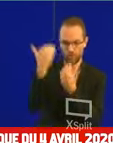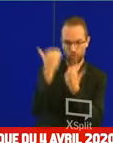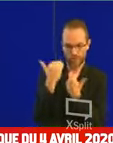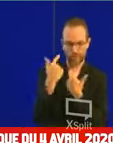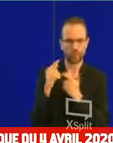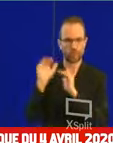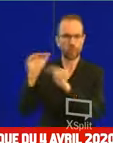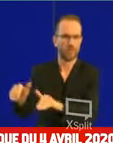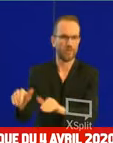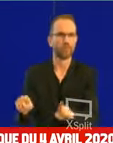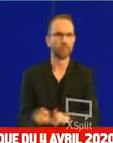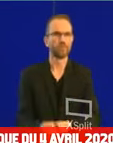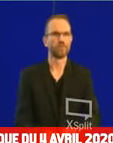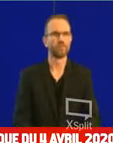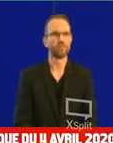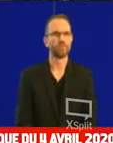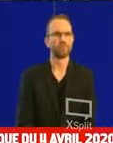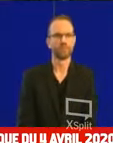début